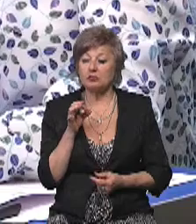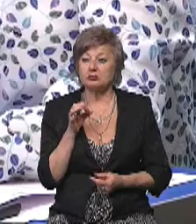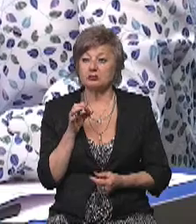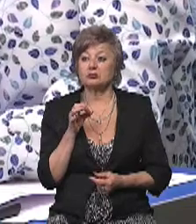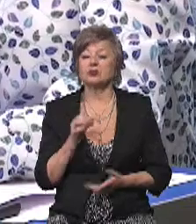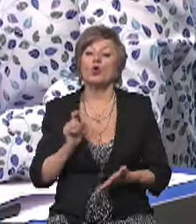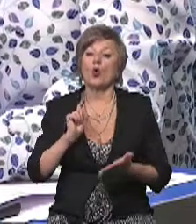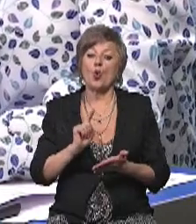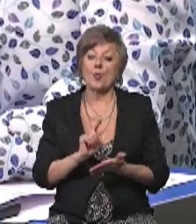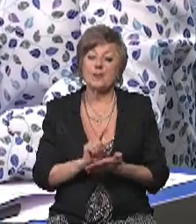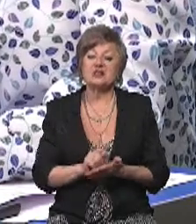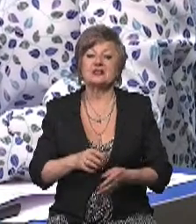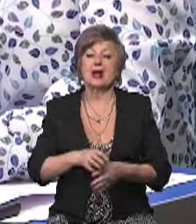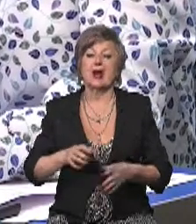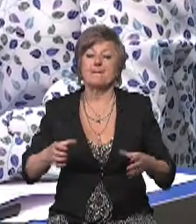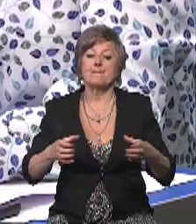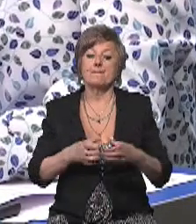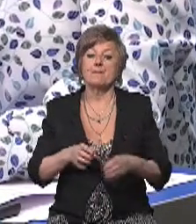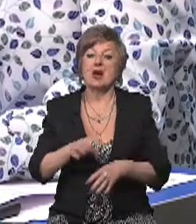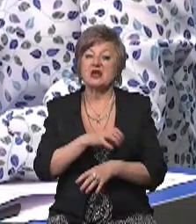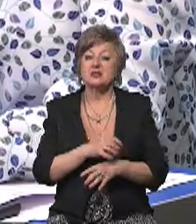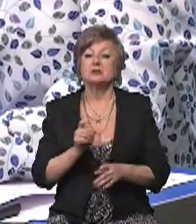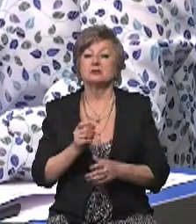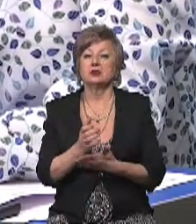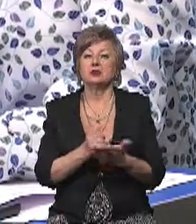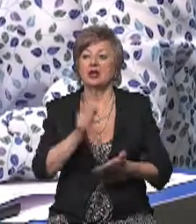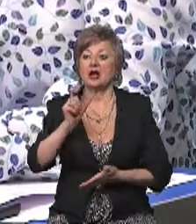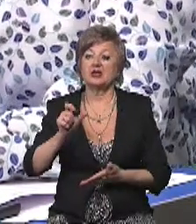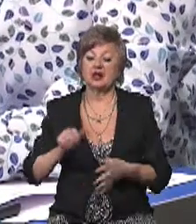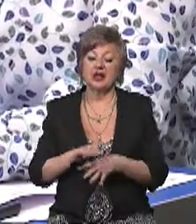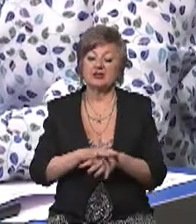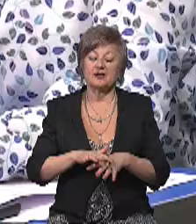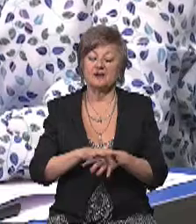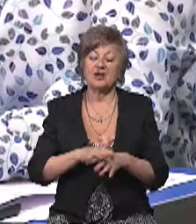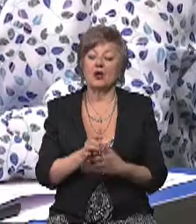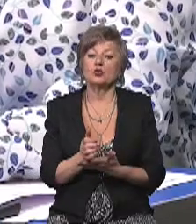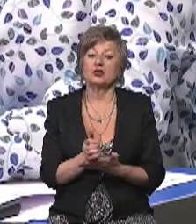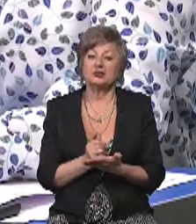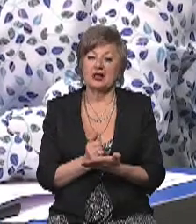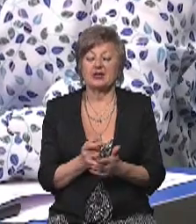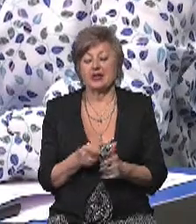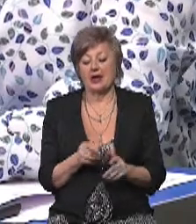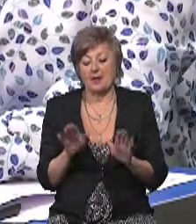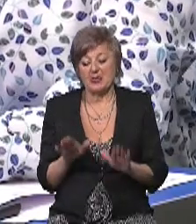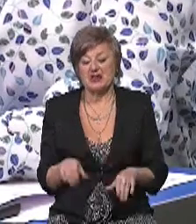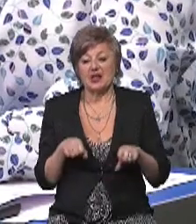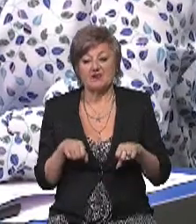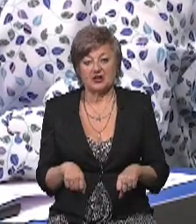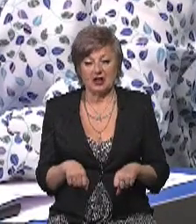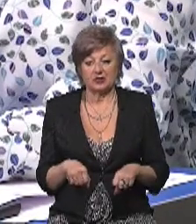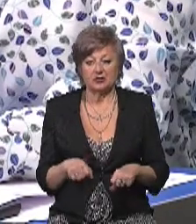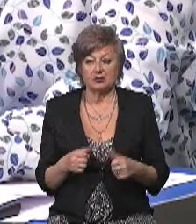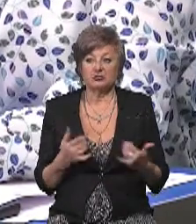з обов'язковою партійною належністю кандидатів в народні депутати або кандидатів в місцеву владу. Тобто